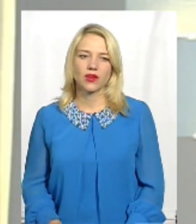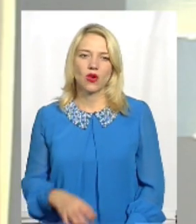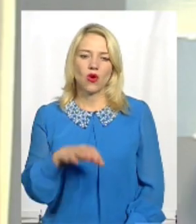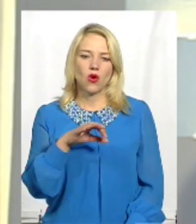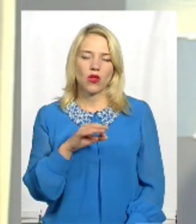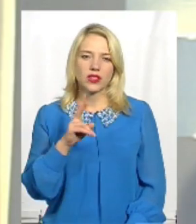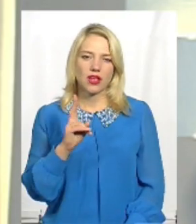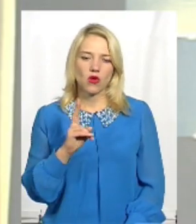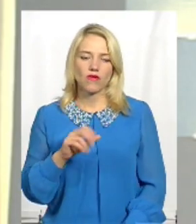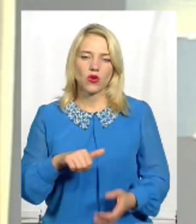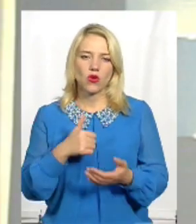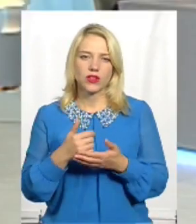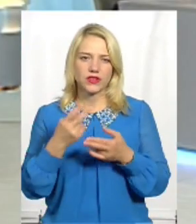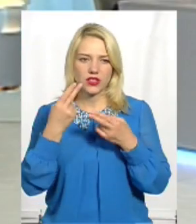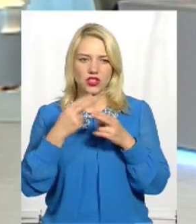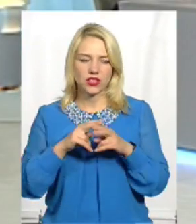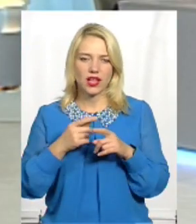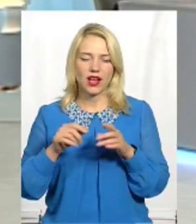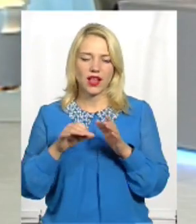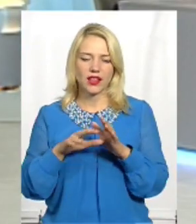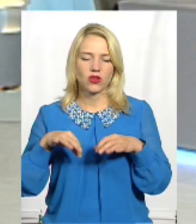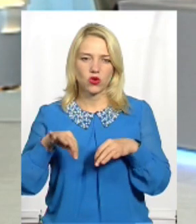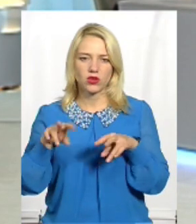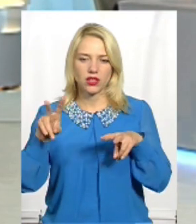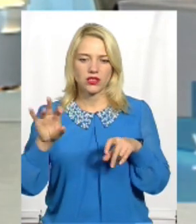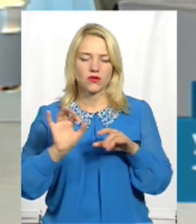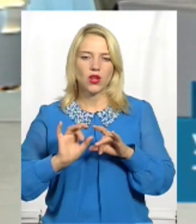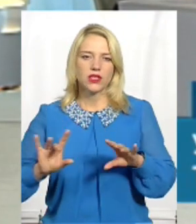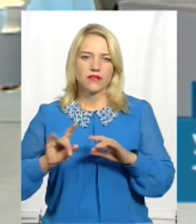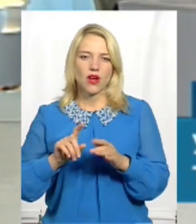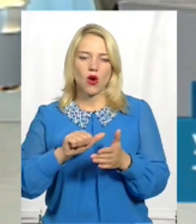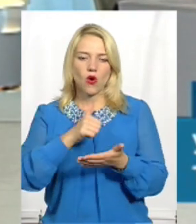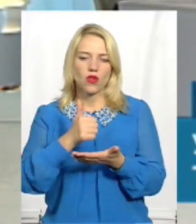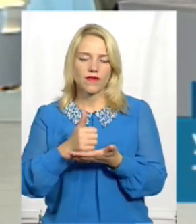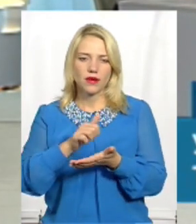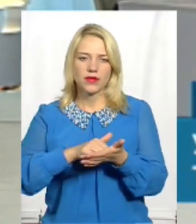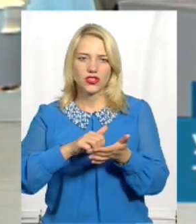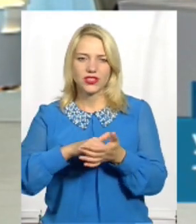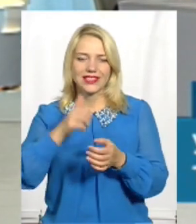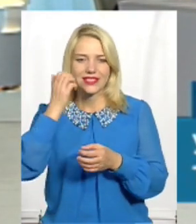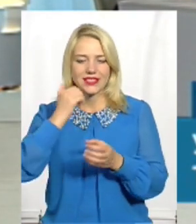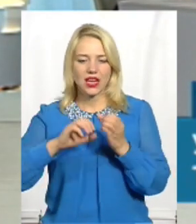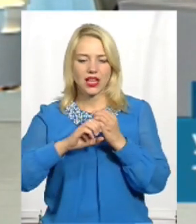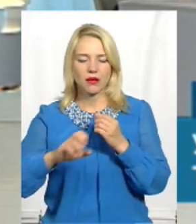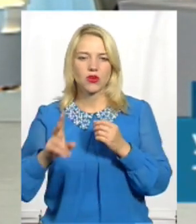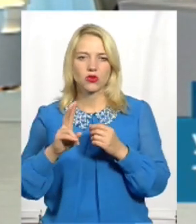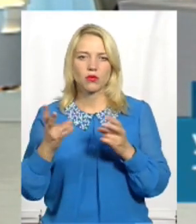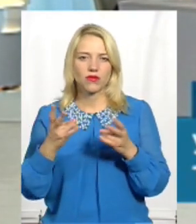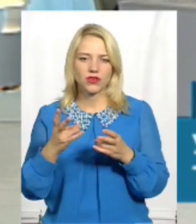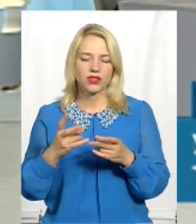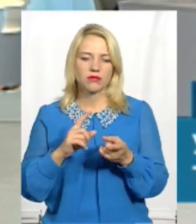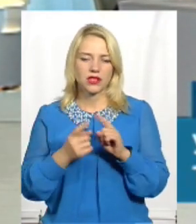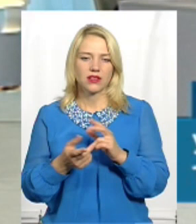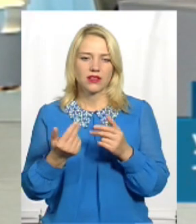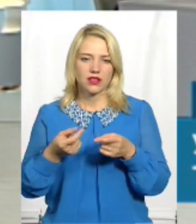Олексій Ковтун, головний інженер електротрансу, називає основною причиною старі кабелі. Хто їх має міняти? Дійсно, так і є.